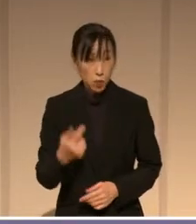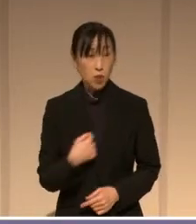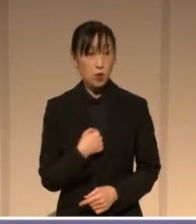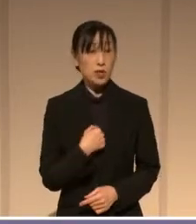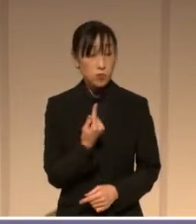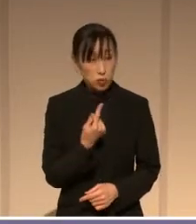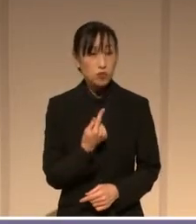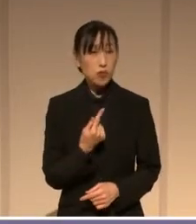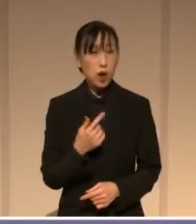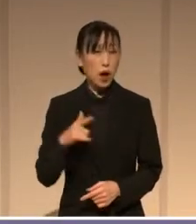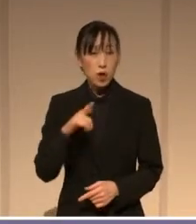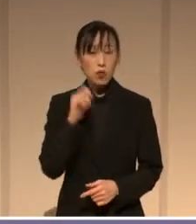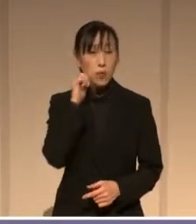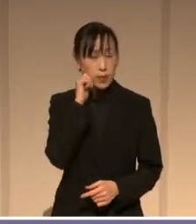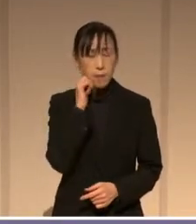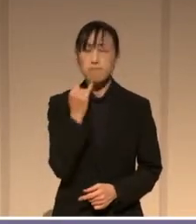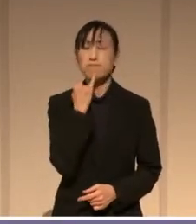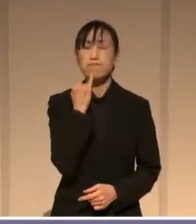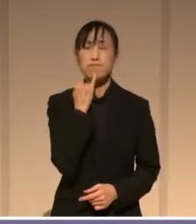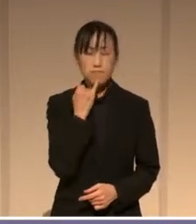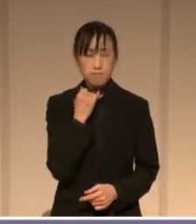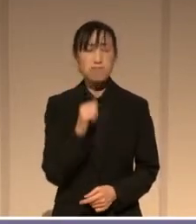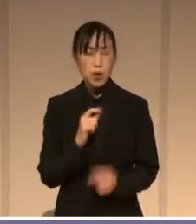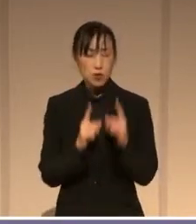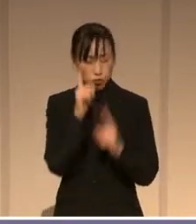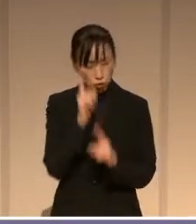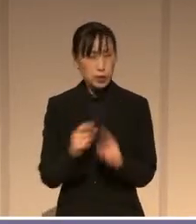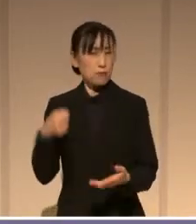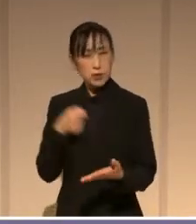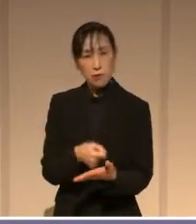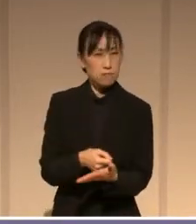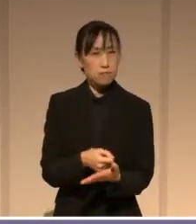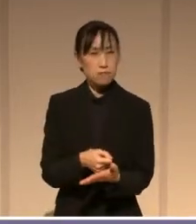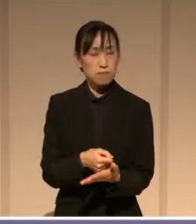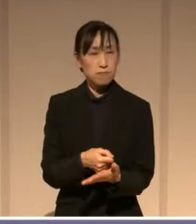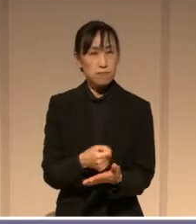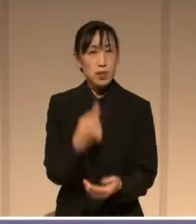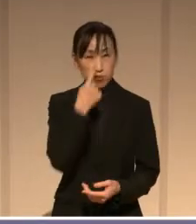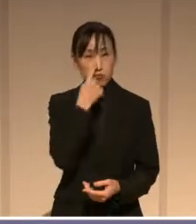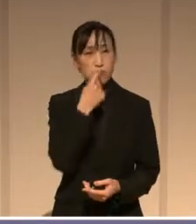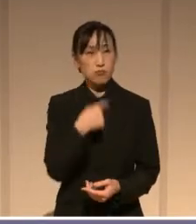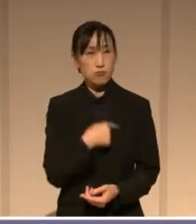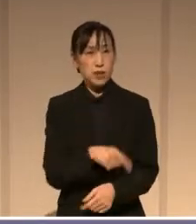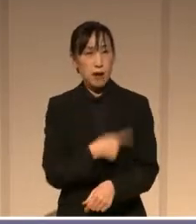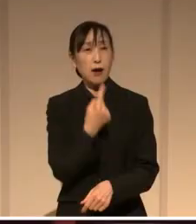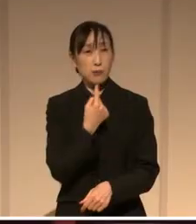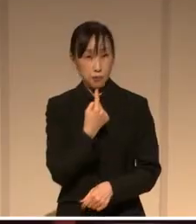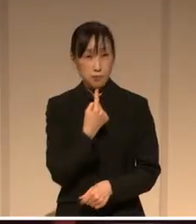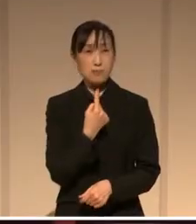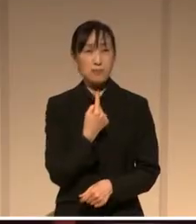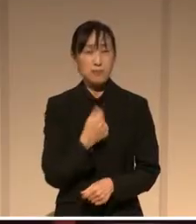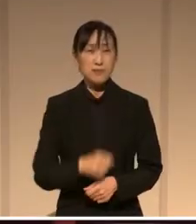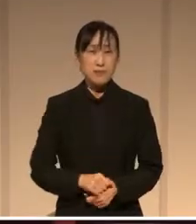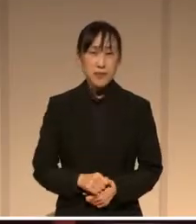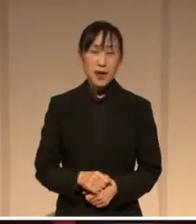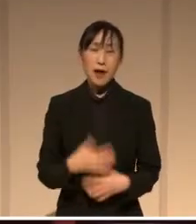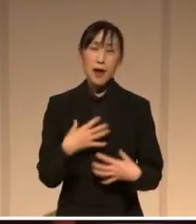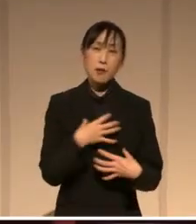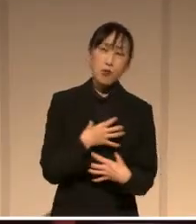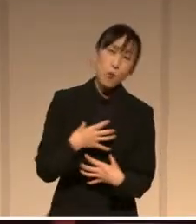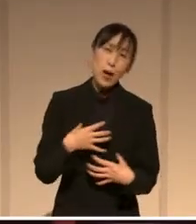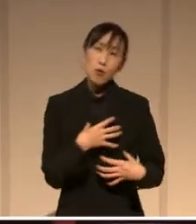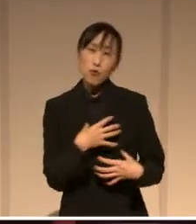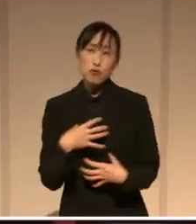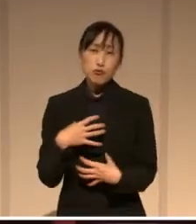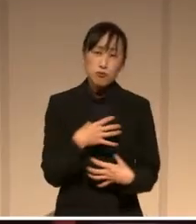とにかくやってみようっていう性格なのでそこを表現者のに苦労しました戸惑うところを表現するところにちょっと